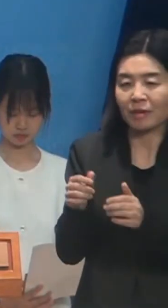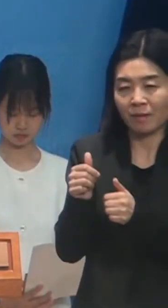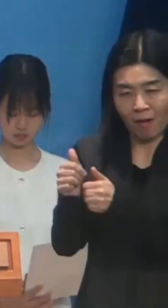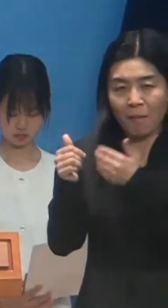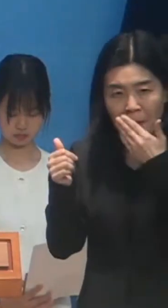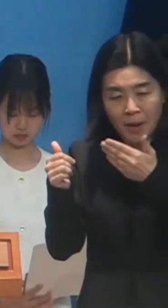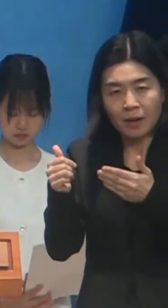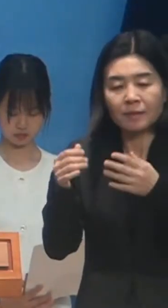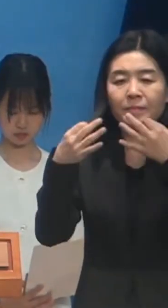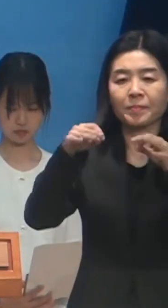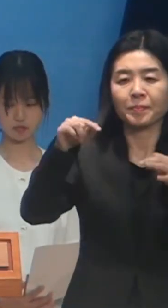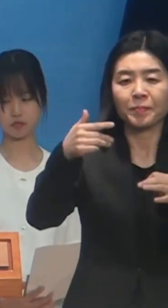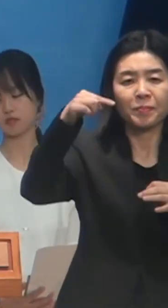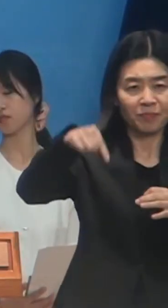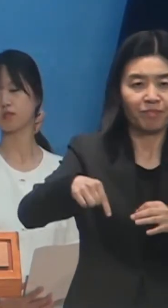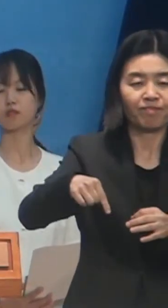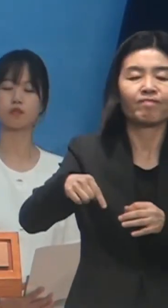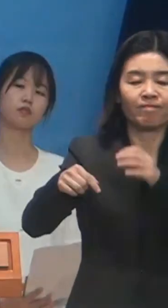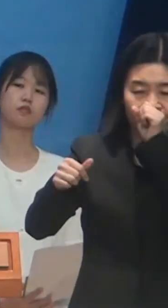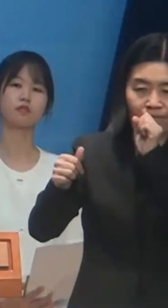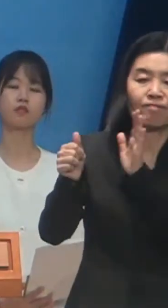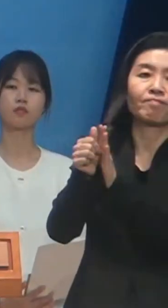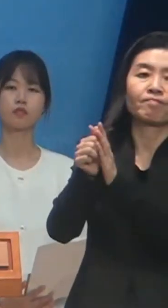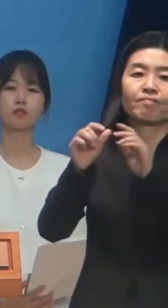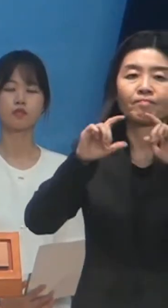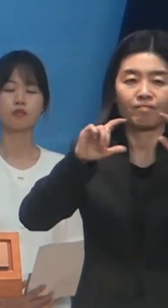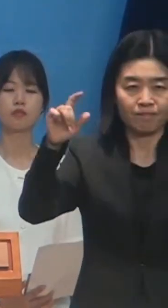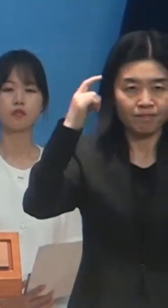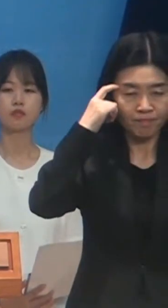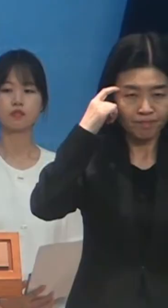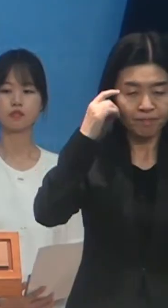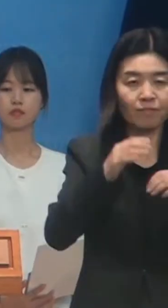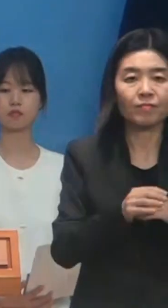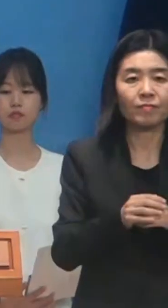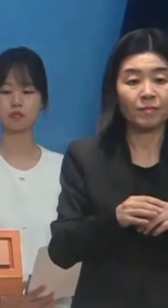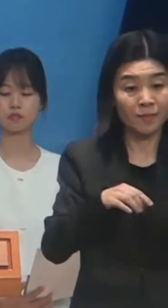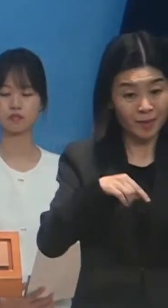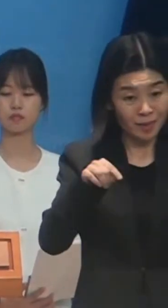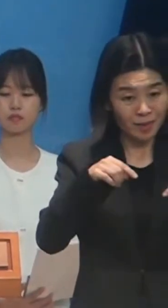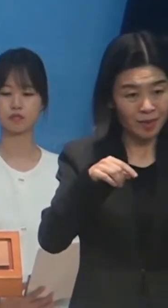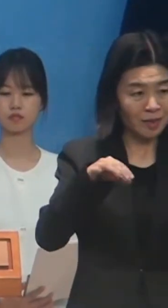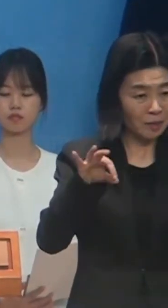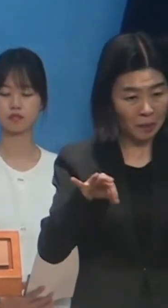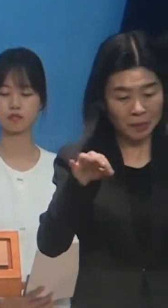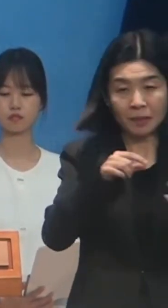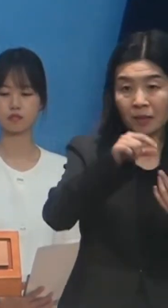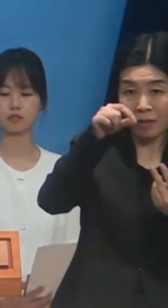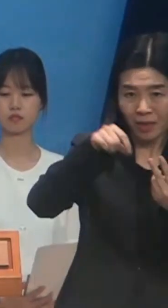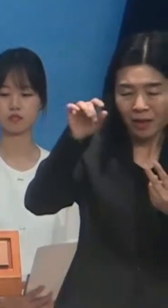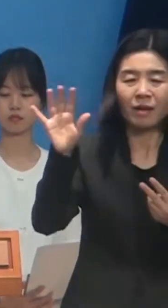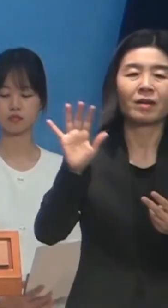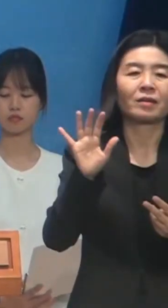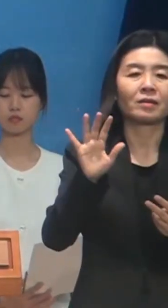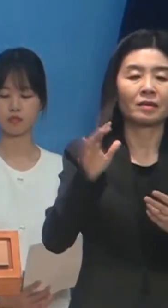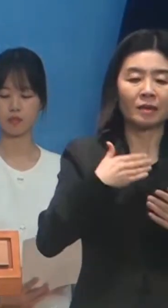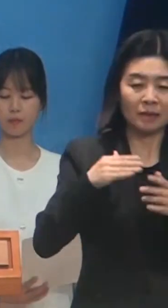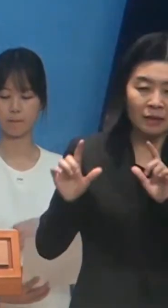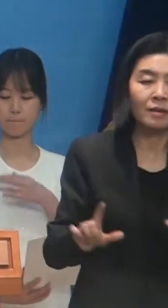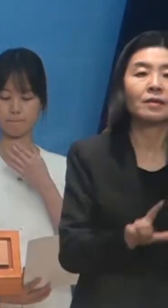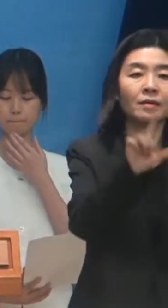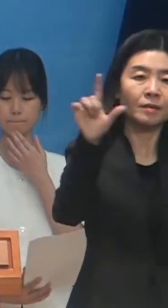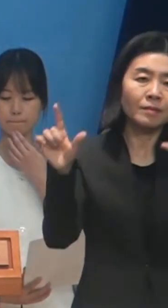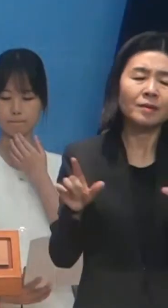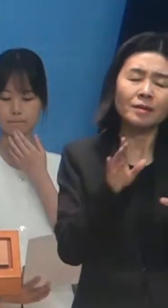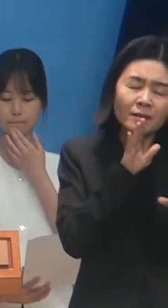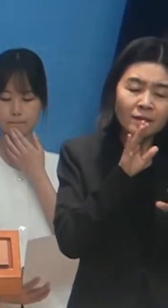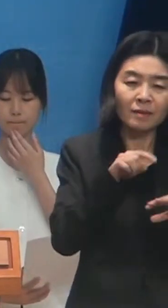지지하기 위해 섰습니다. 이 자리는 단순한 정치적 선택이 아니라 우리의 삶을